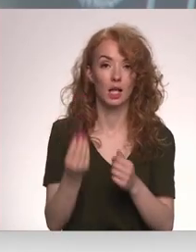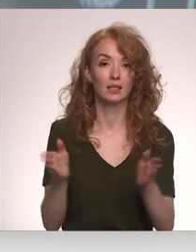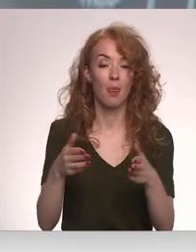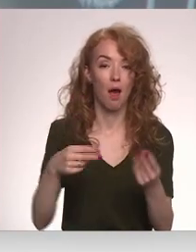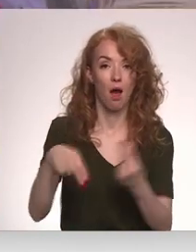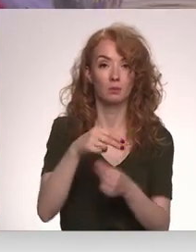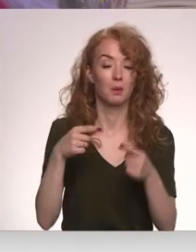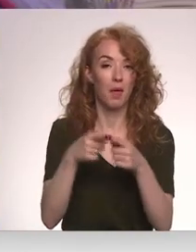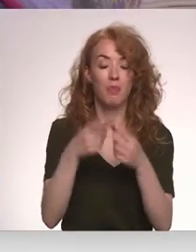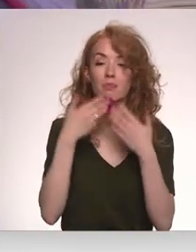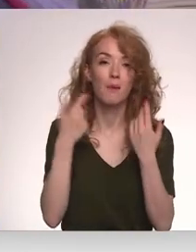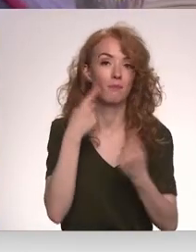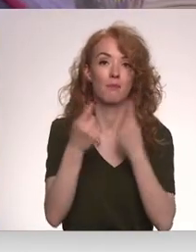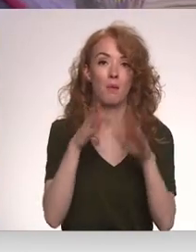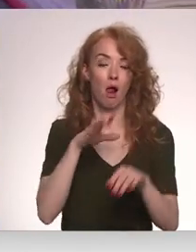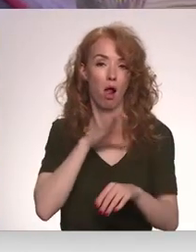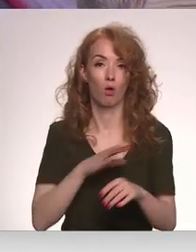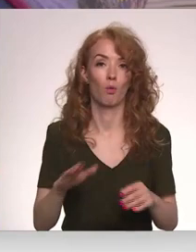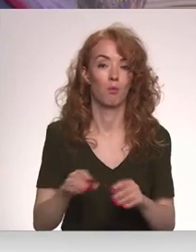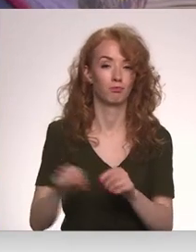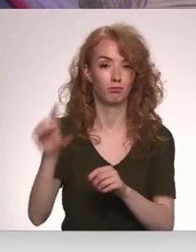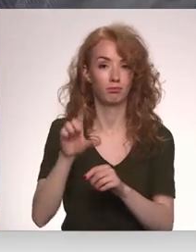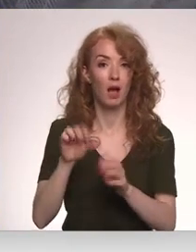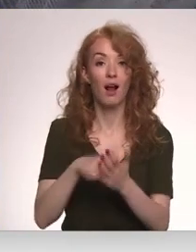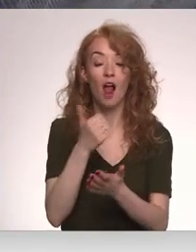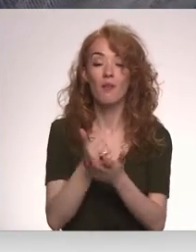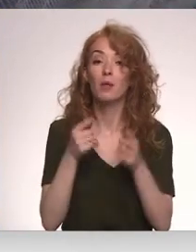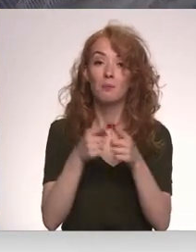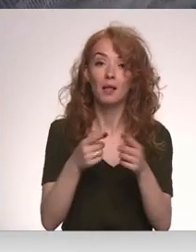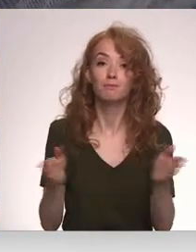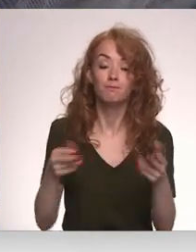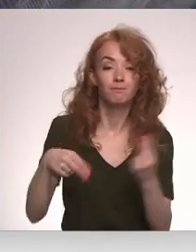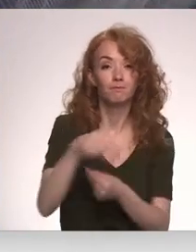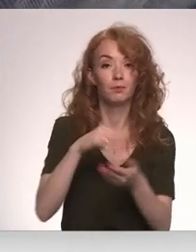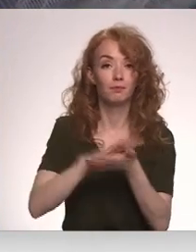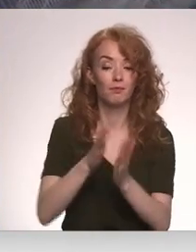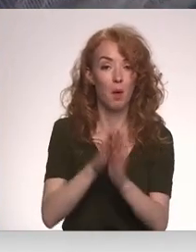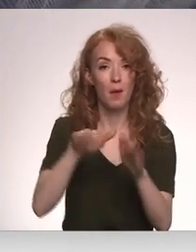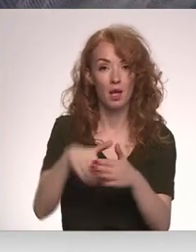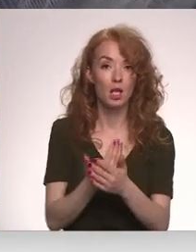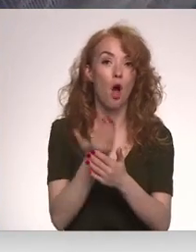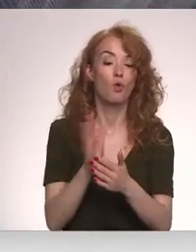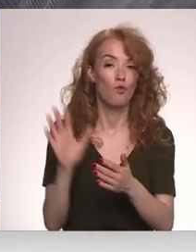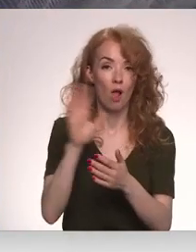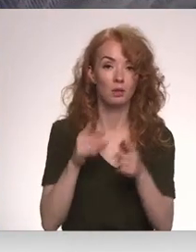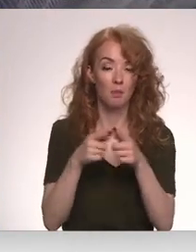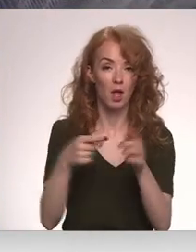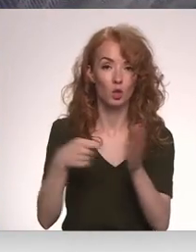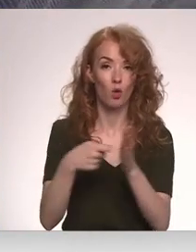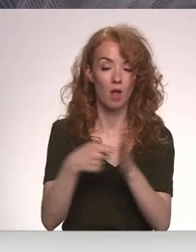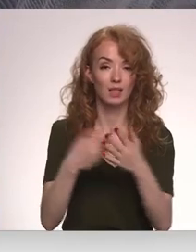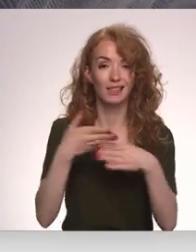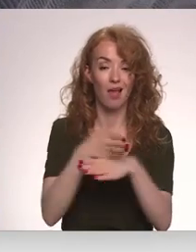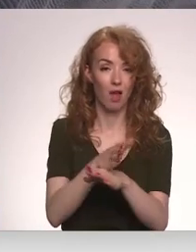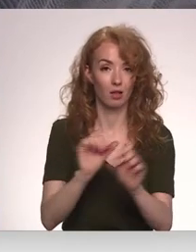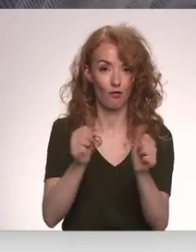mērķis nebija saruna par algu palielinājumu. Galvenais sanāksmes mērķis bija vienoties par jaunu valsts mērķdotācijas sadales